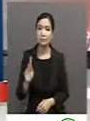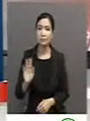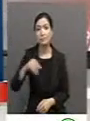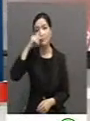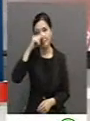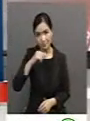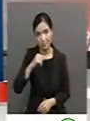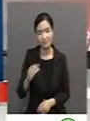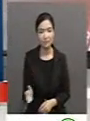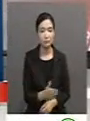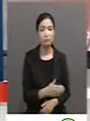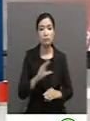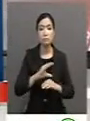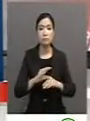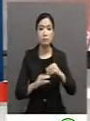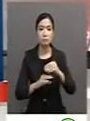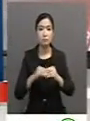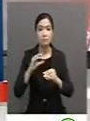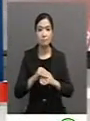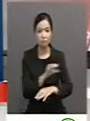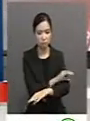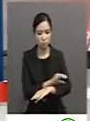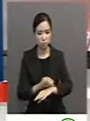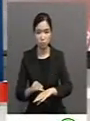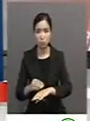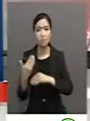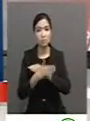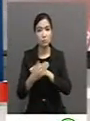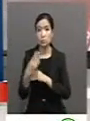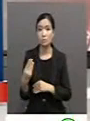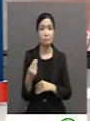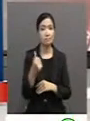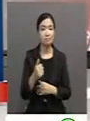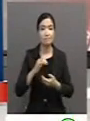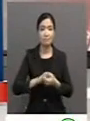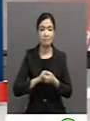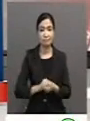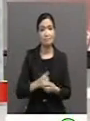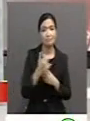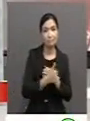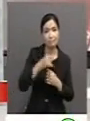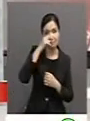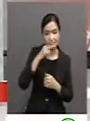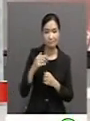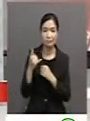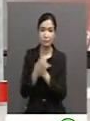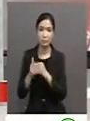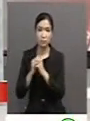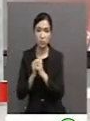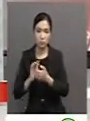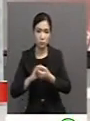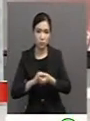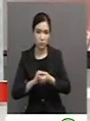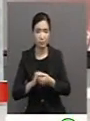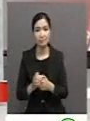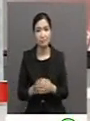ไปดูเรื่องของความคืบหน้าครับในการก่อสร้างรถไฟความเร็วสูงนะครับอันนี้เป็นความร่วมมูกัน 2ประเทศนะครับระหว่างไทยกับจีนล่า